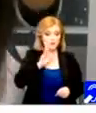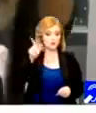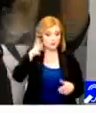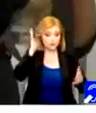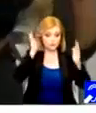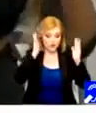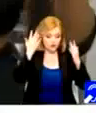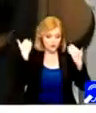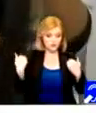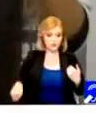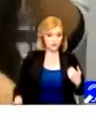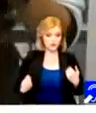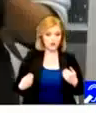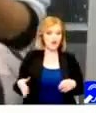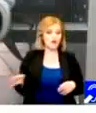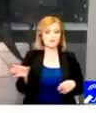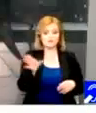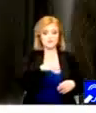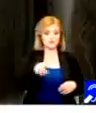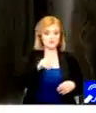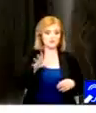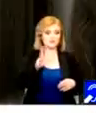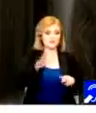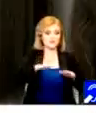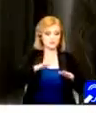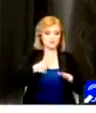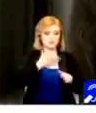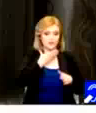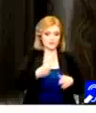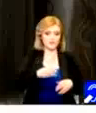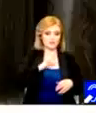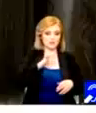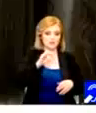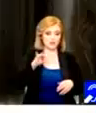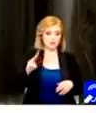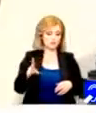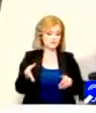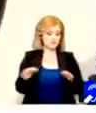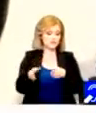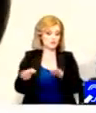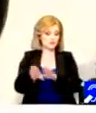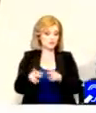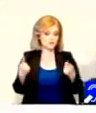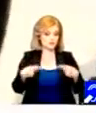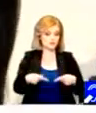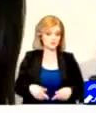dacă e lung. Saloanele de înfrumusețare sunt în pragul falimentului, iar produsele mărcilor internaționale au